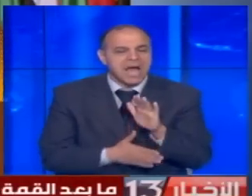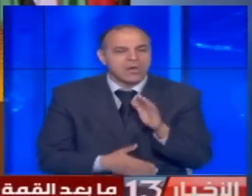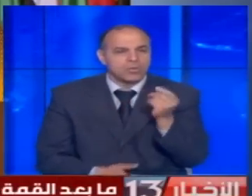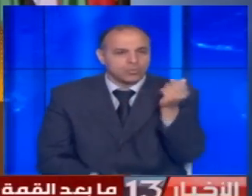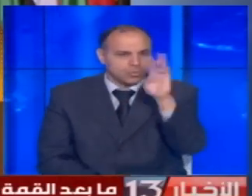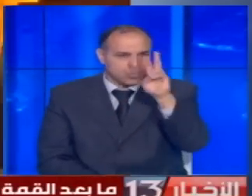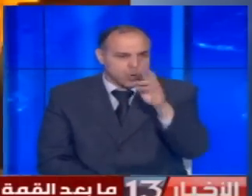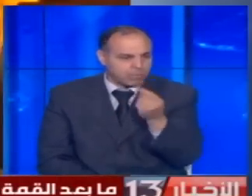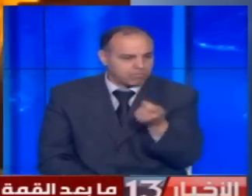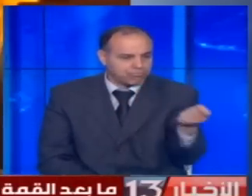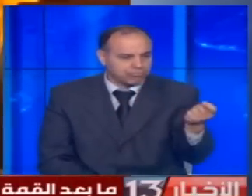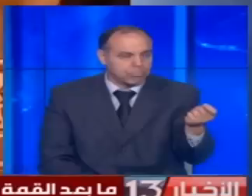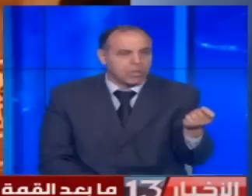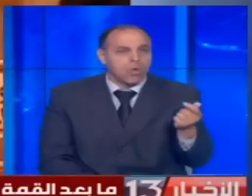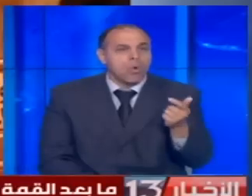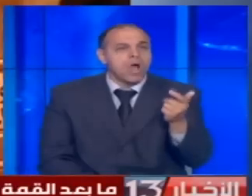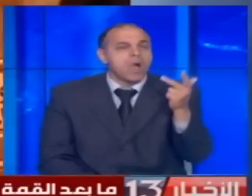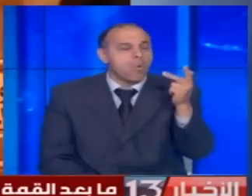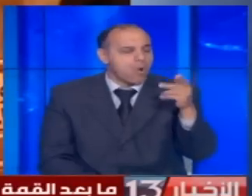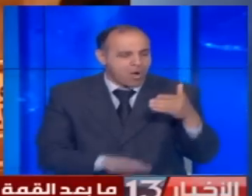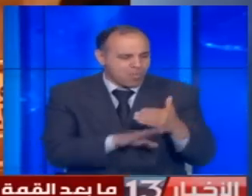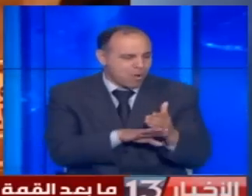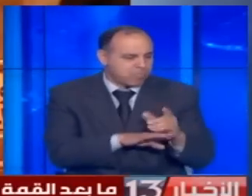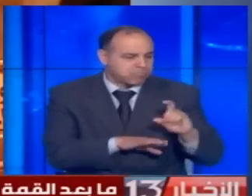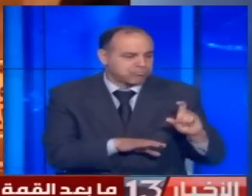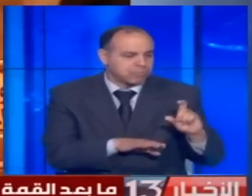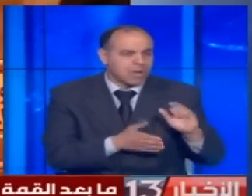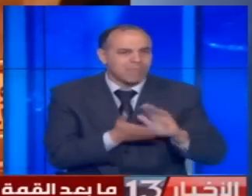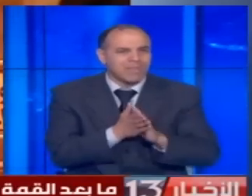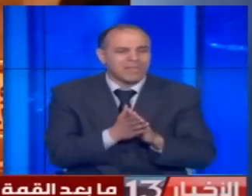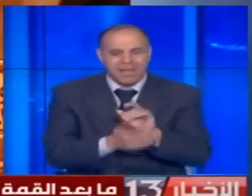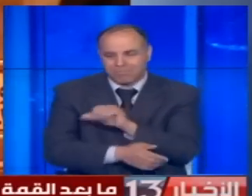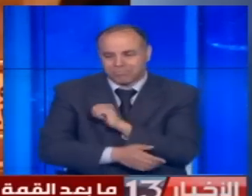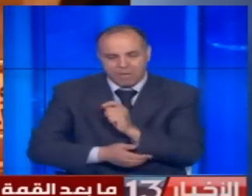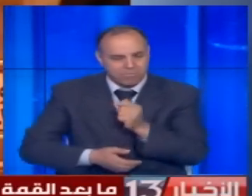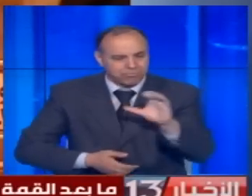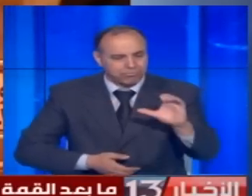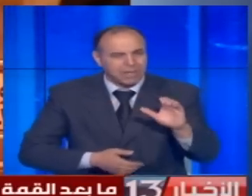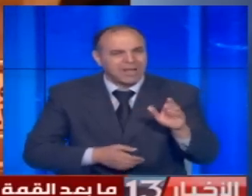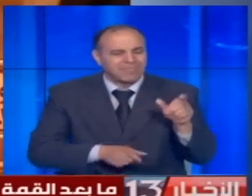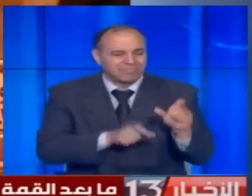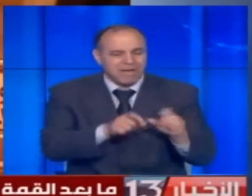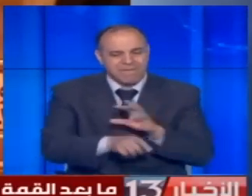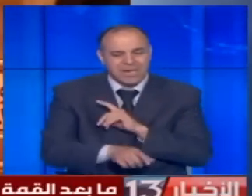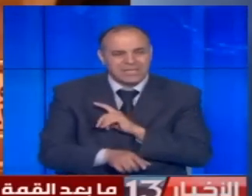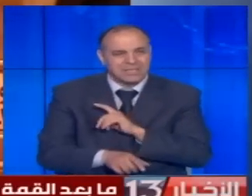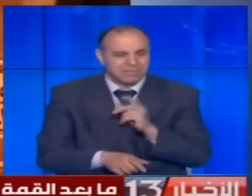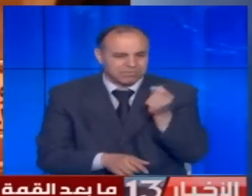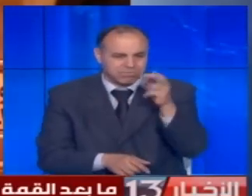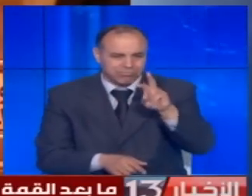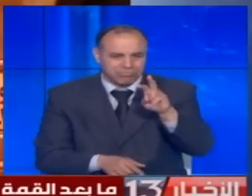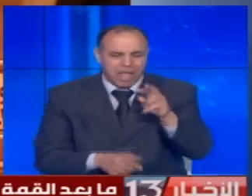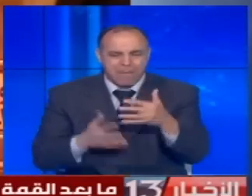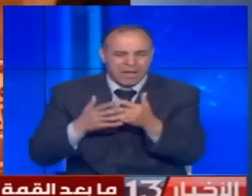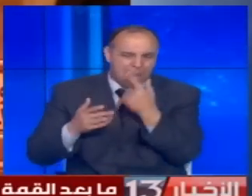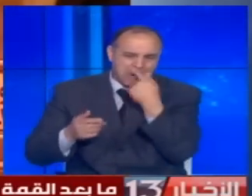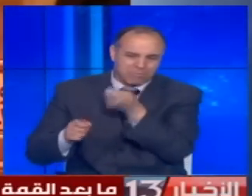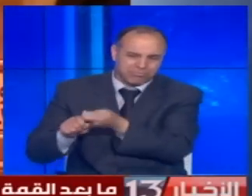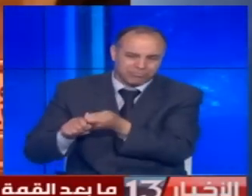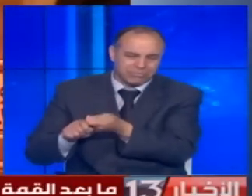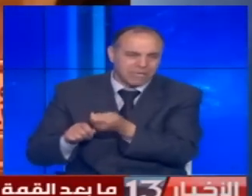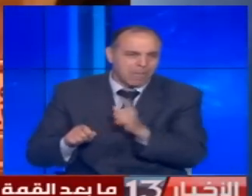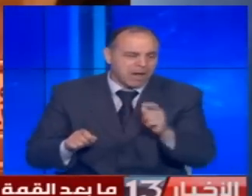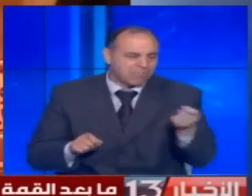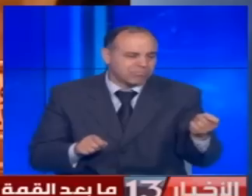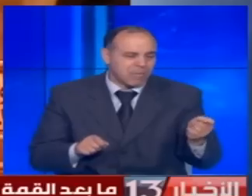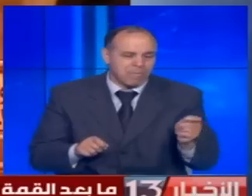للاوقاف الاسلاميه في القدس والربع الاخرى منظمه غوث وتشغيل اللاجئين الفلسطينيين كالتعليم المنظمه عن تجميد نصف